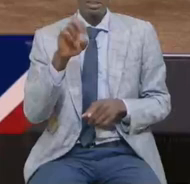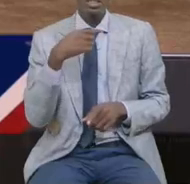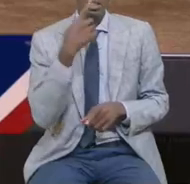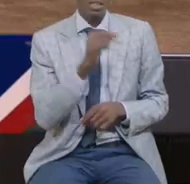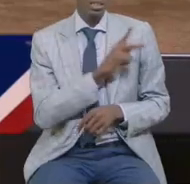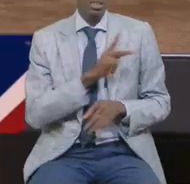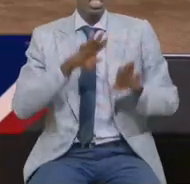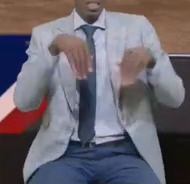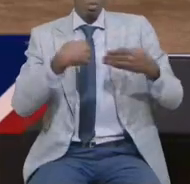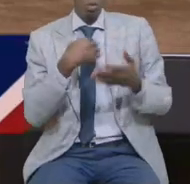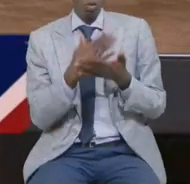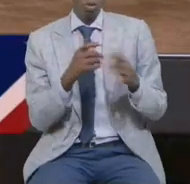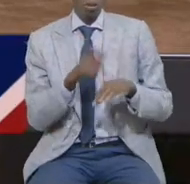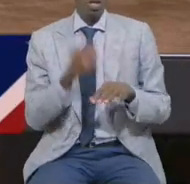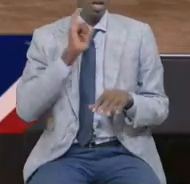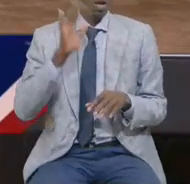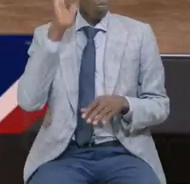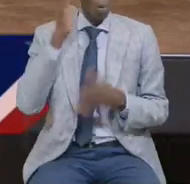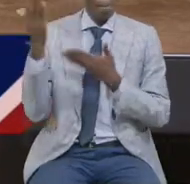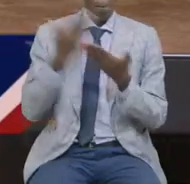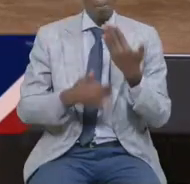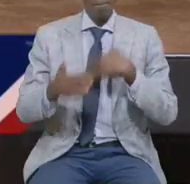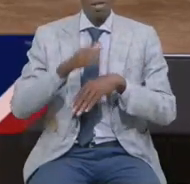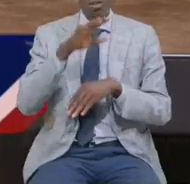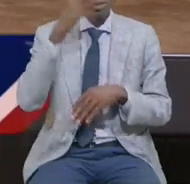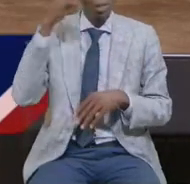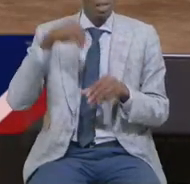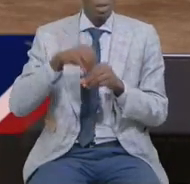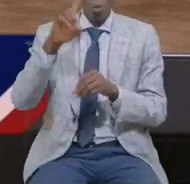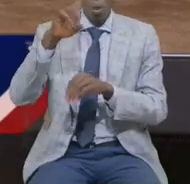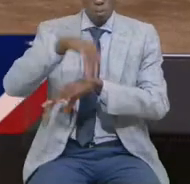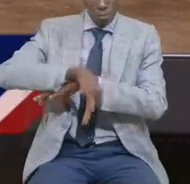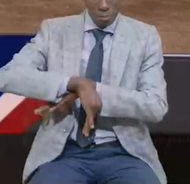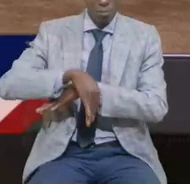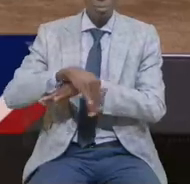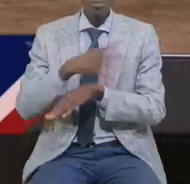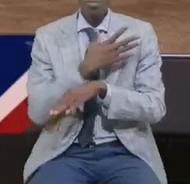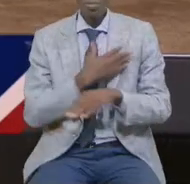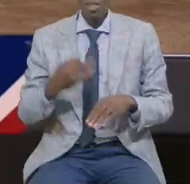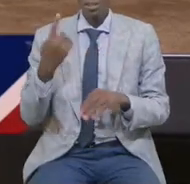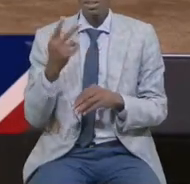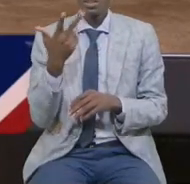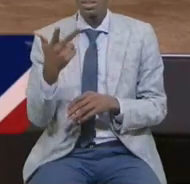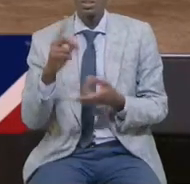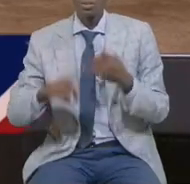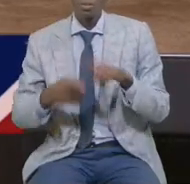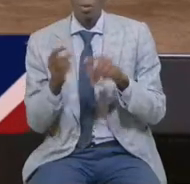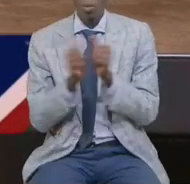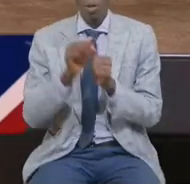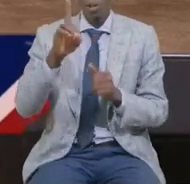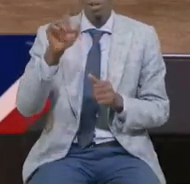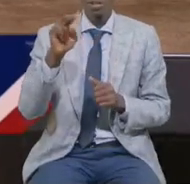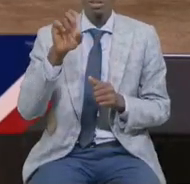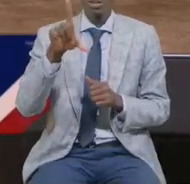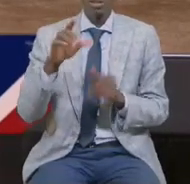dit, donne-moi le temps, je vais te récupérer le rêve là. Une seule nuit, Daniel, Sadrach, Meshach, Abednego ont prié. Le Seigneur leur a